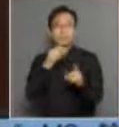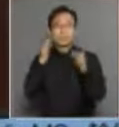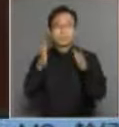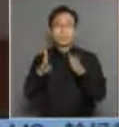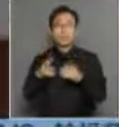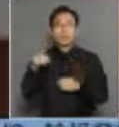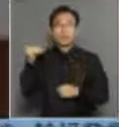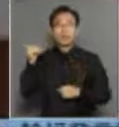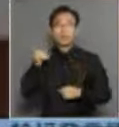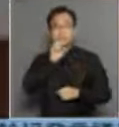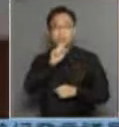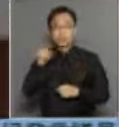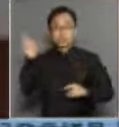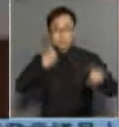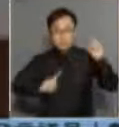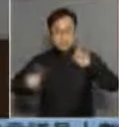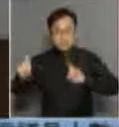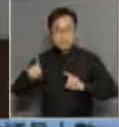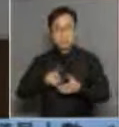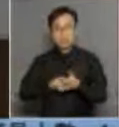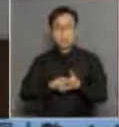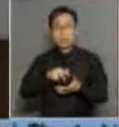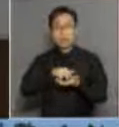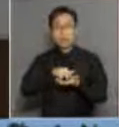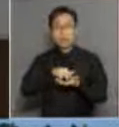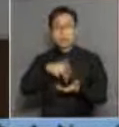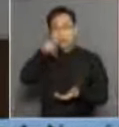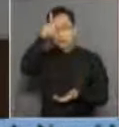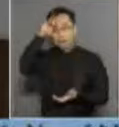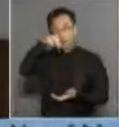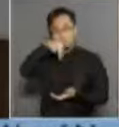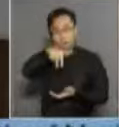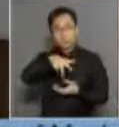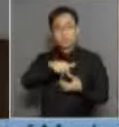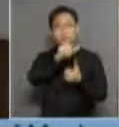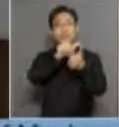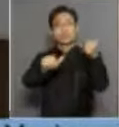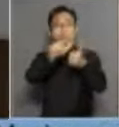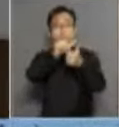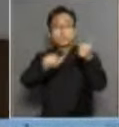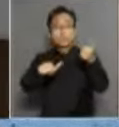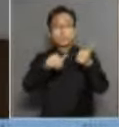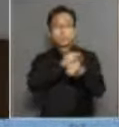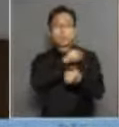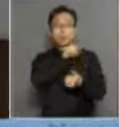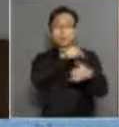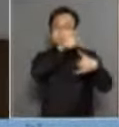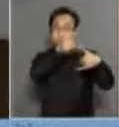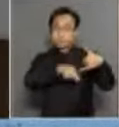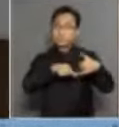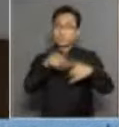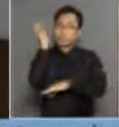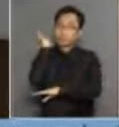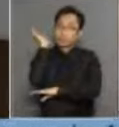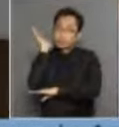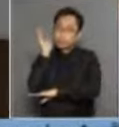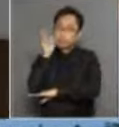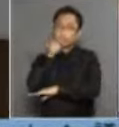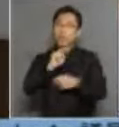由，行政會議成員佢發表言論，代表佢自